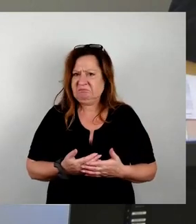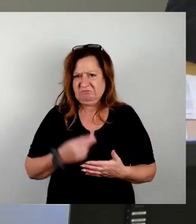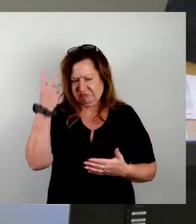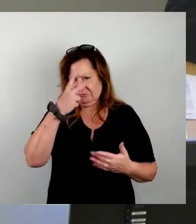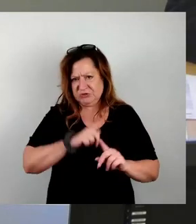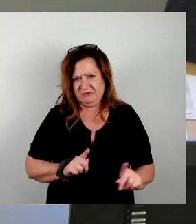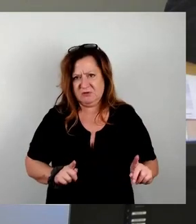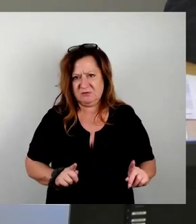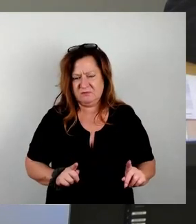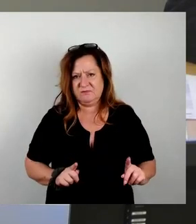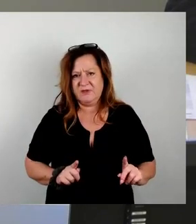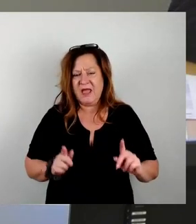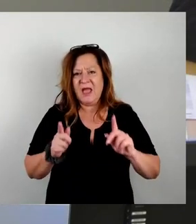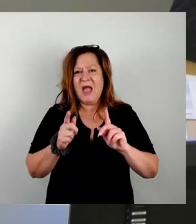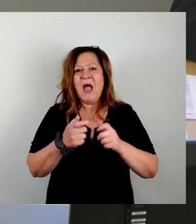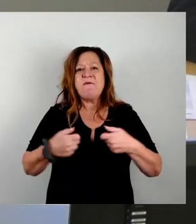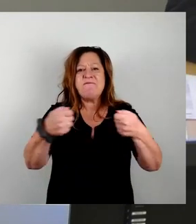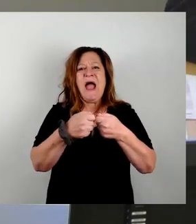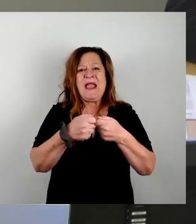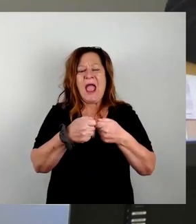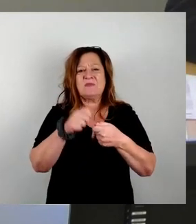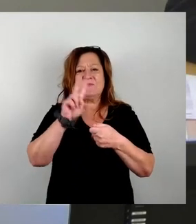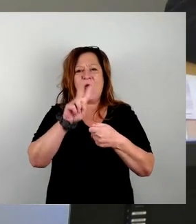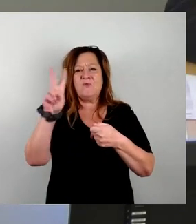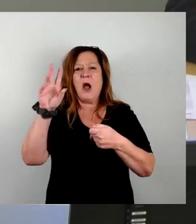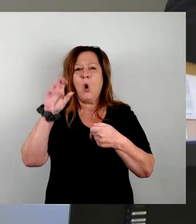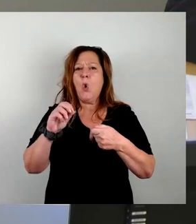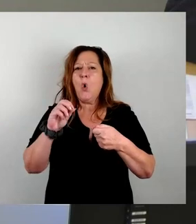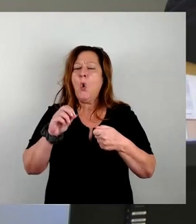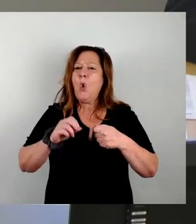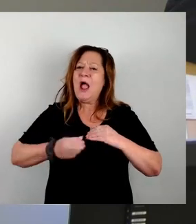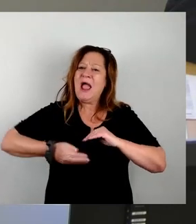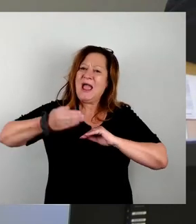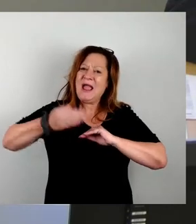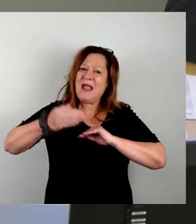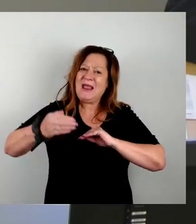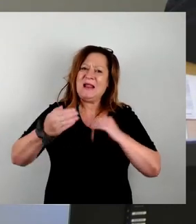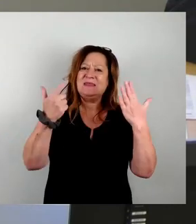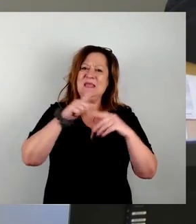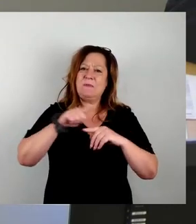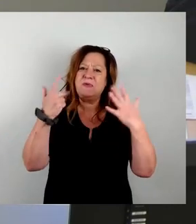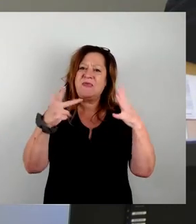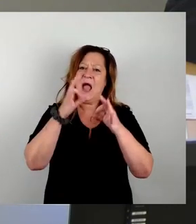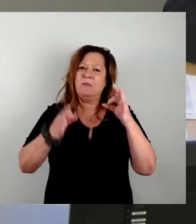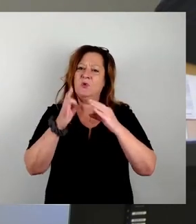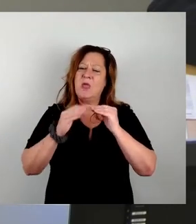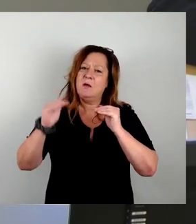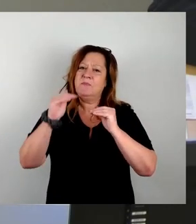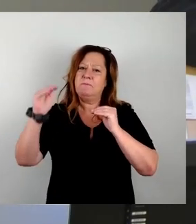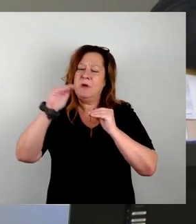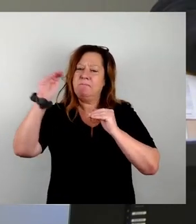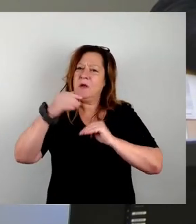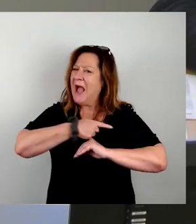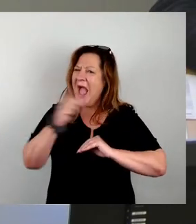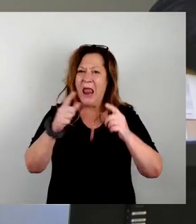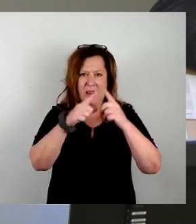Der Verkehrsverbund will die Preise relativ regelmäßig zwischen 7% und 8% erhöhen, über alle Tickets hinweg.